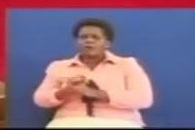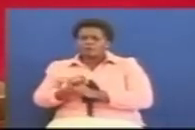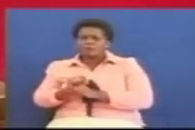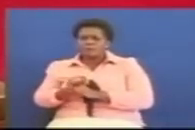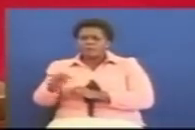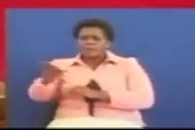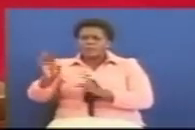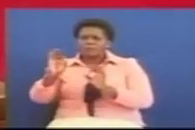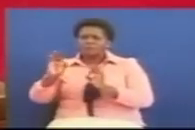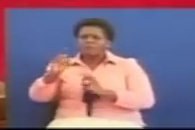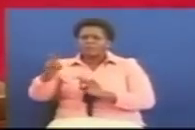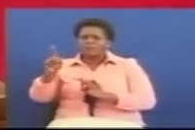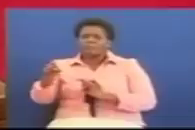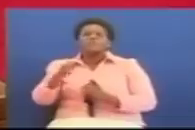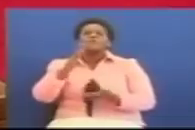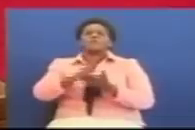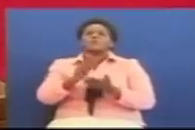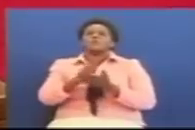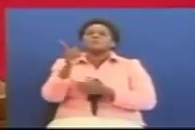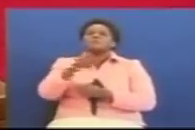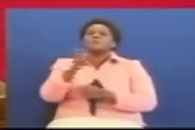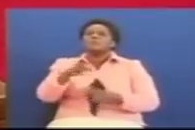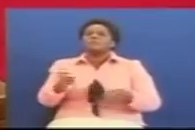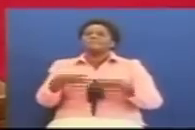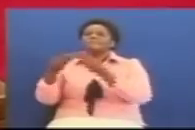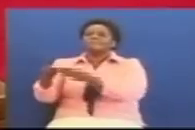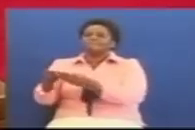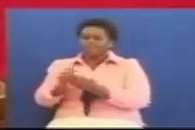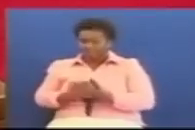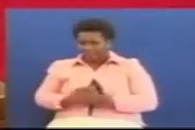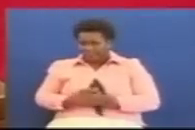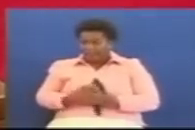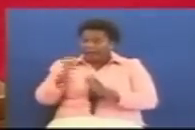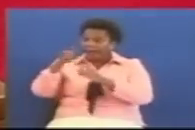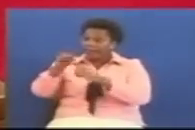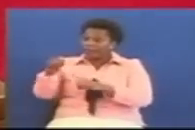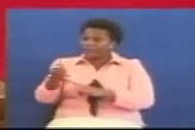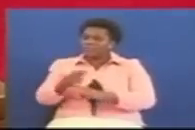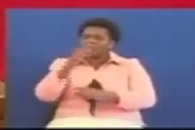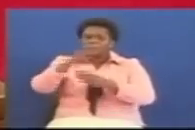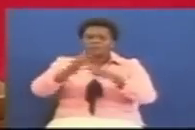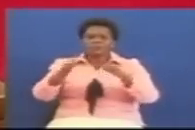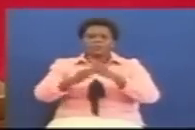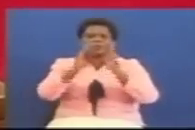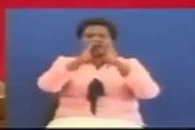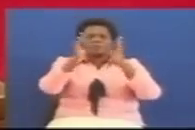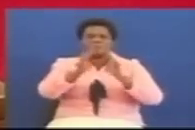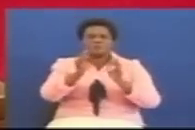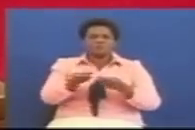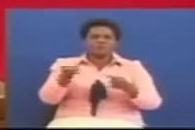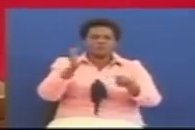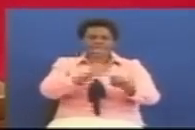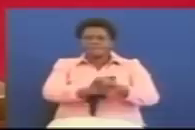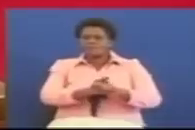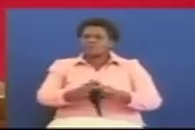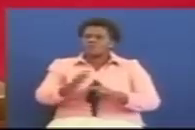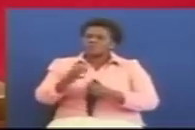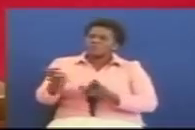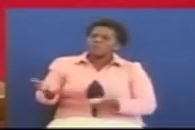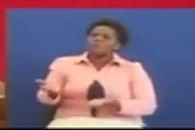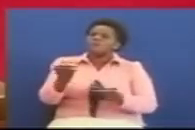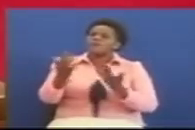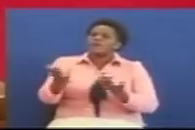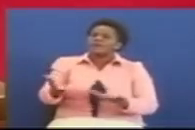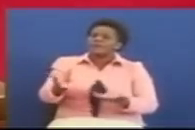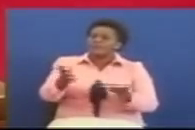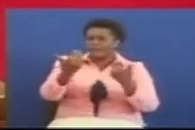serikali tutadhamini zaidi ya 80% ili kujenga miundombinu ya umwagiliaji ikiwemo huu mkoa wa Tabora, ili